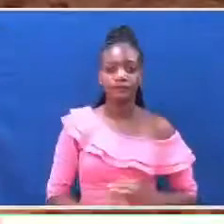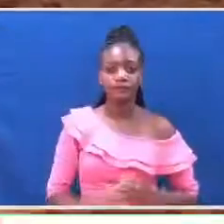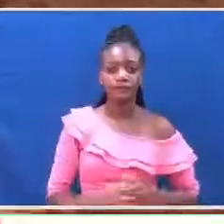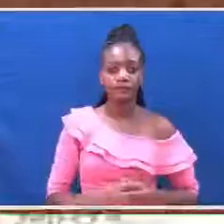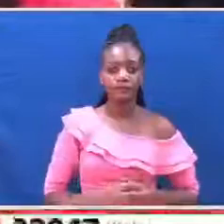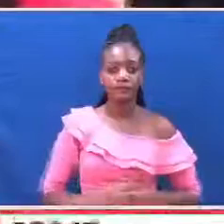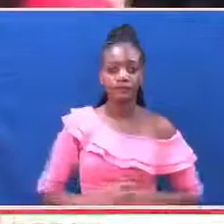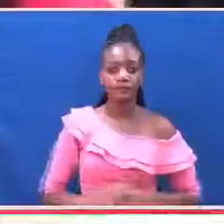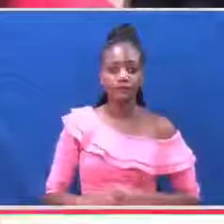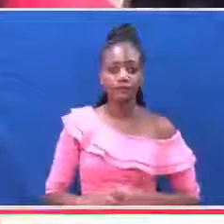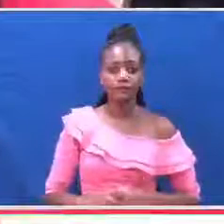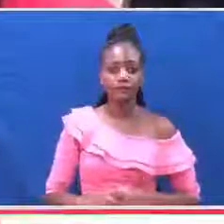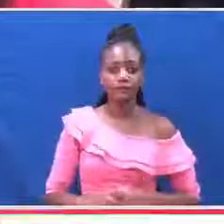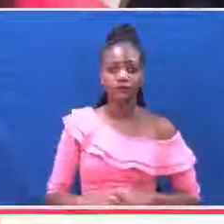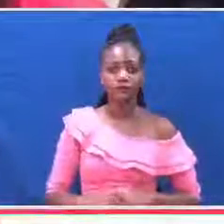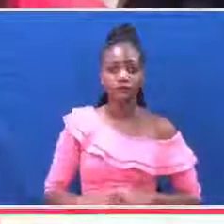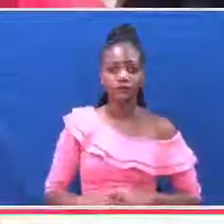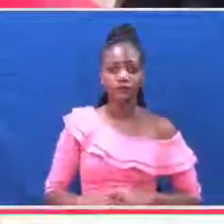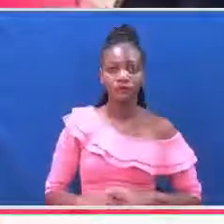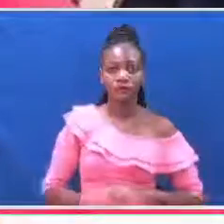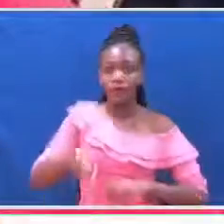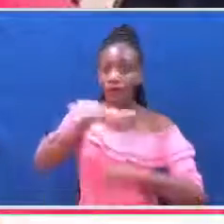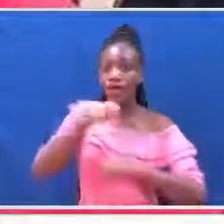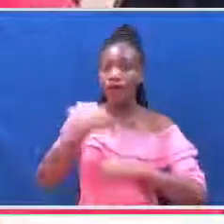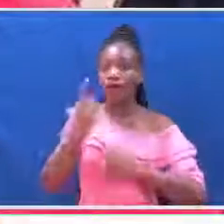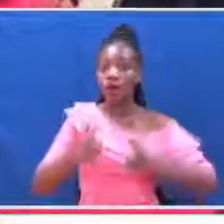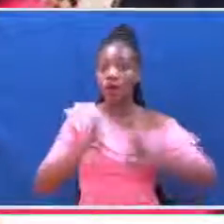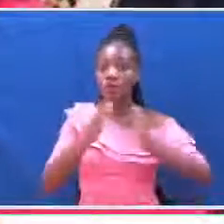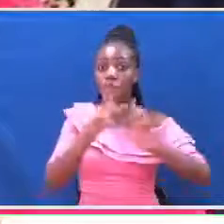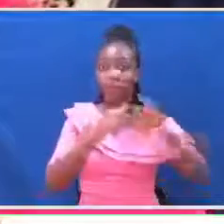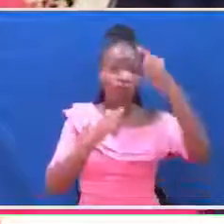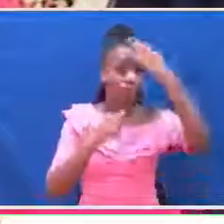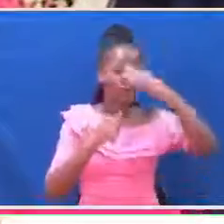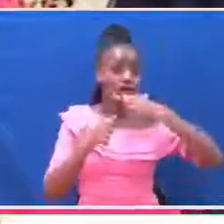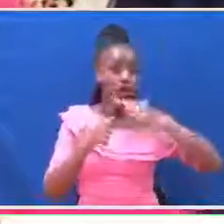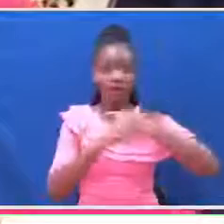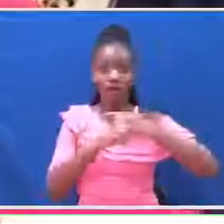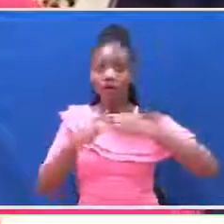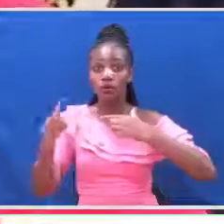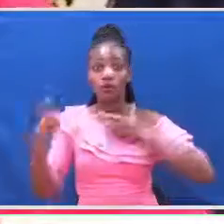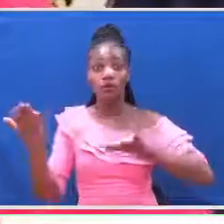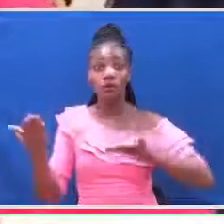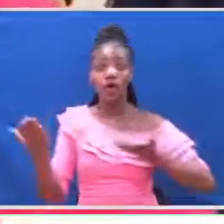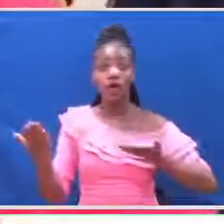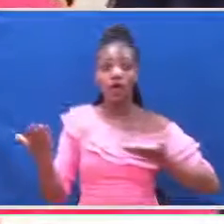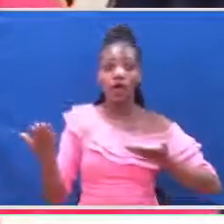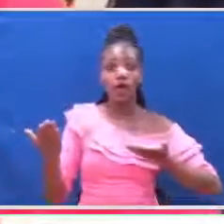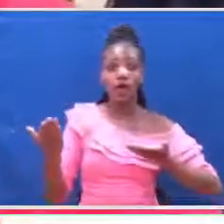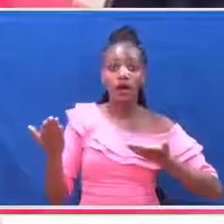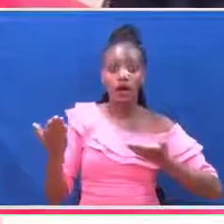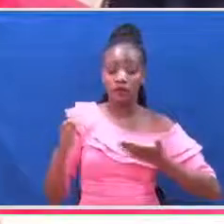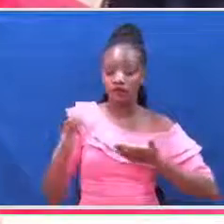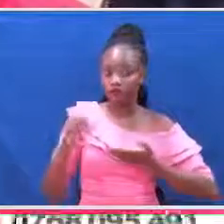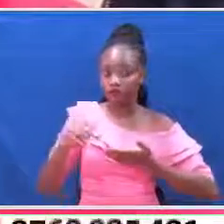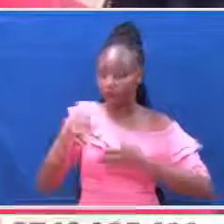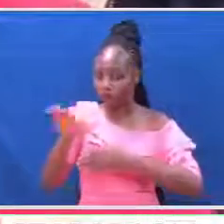taimarika Bara tuko Nayo ni Moja tu ambayo imetokahika imeelekea upande wa flyover